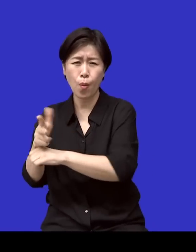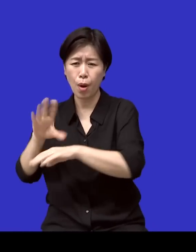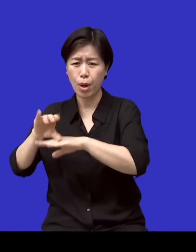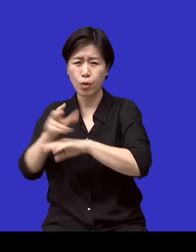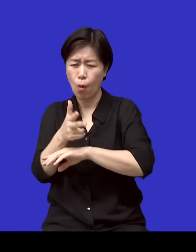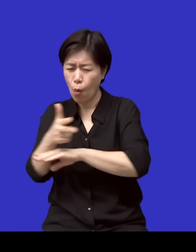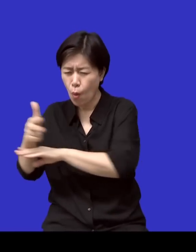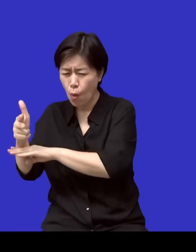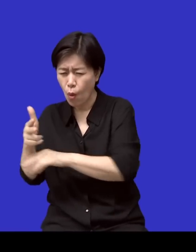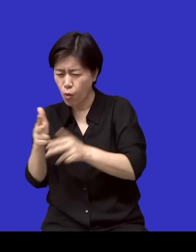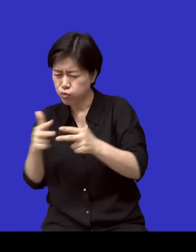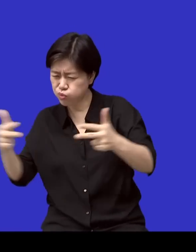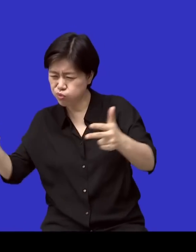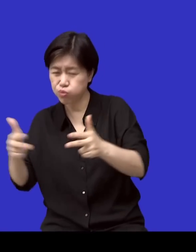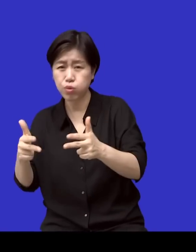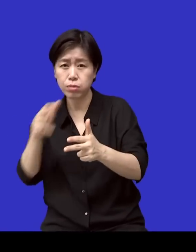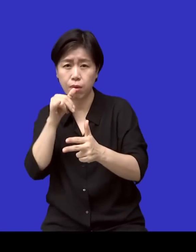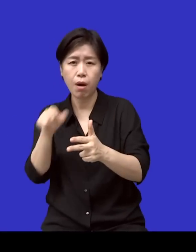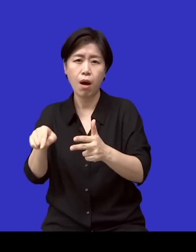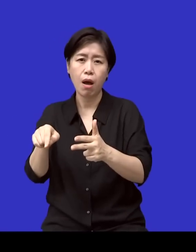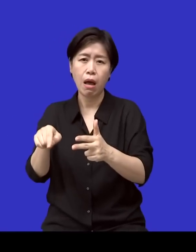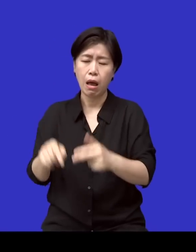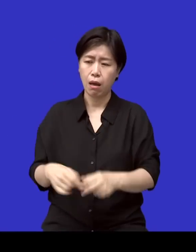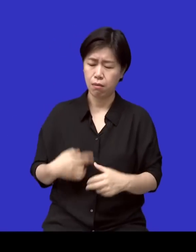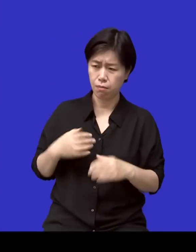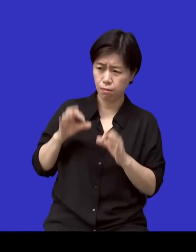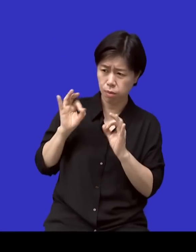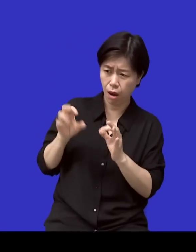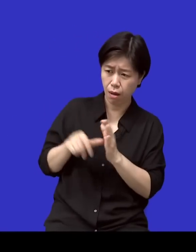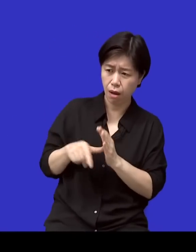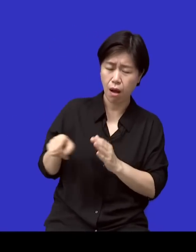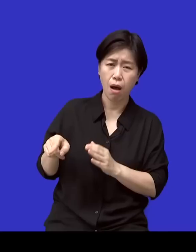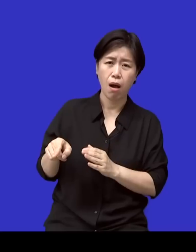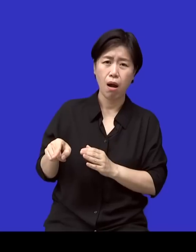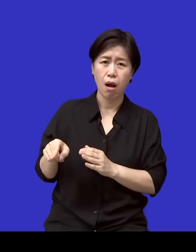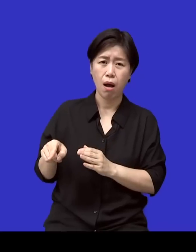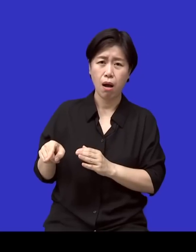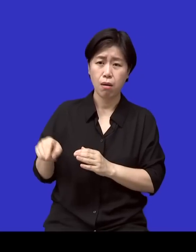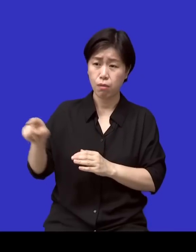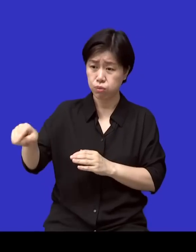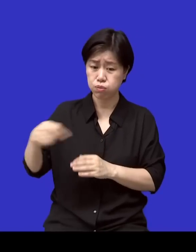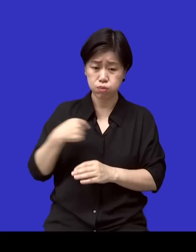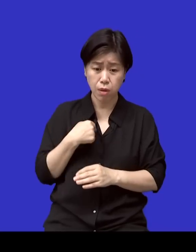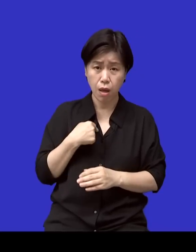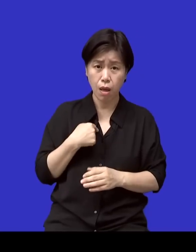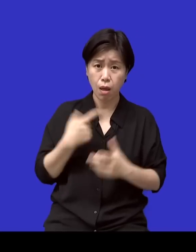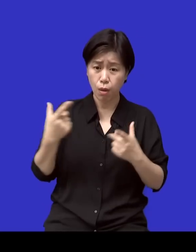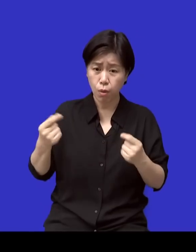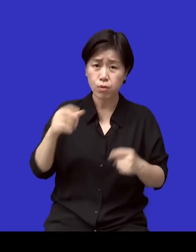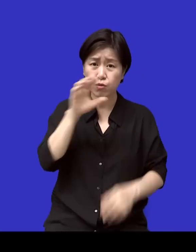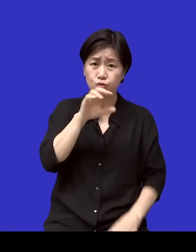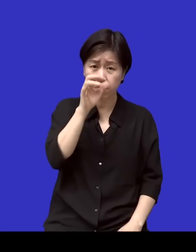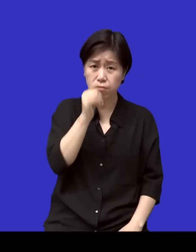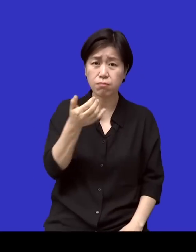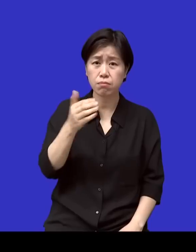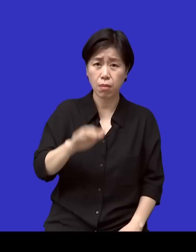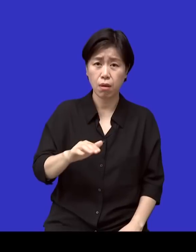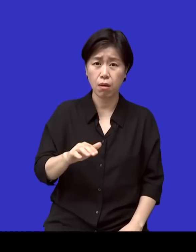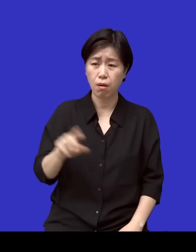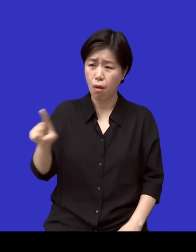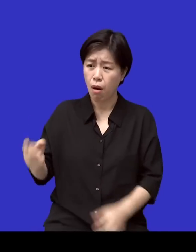많이 그렇죠. 와닿았어요. 이게 우리도 노력하고 우리도 힘들게 했는데 네. 당연히 오빠도 굉장히 열심히 하고